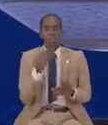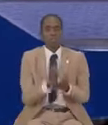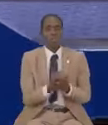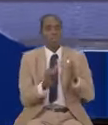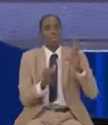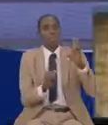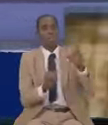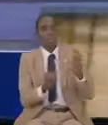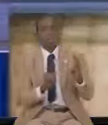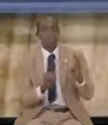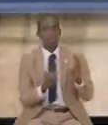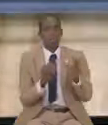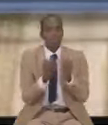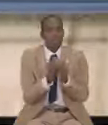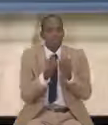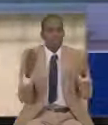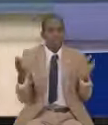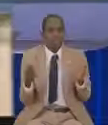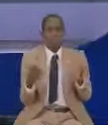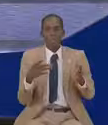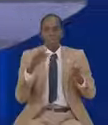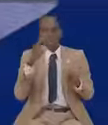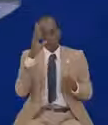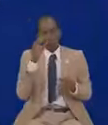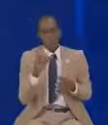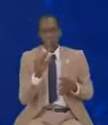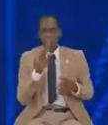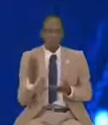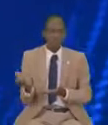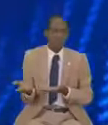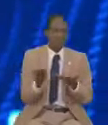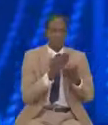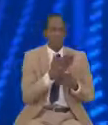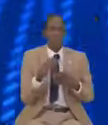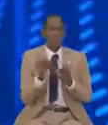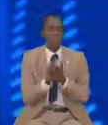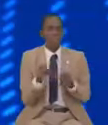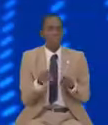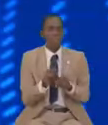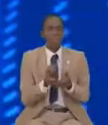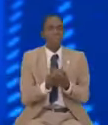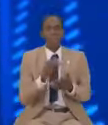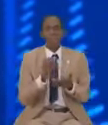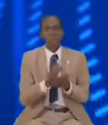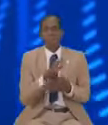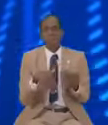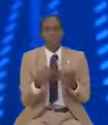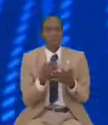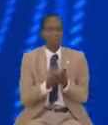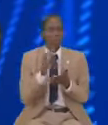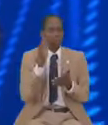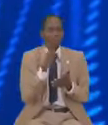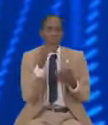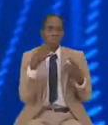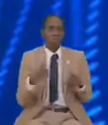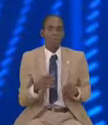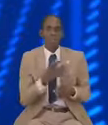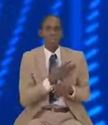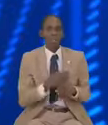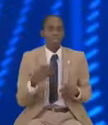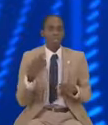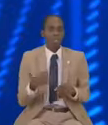sont déterminés sur ton peuple que sans qu'il soit emporté ces choses sont arrivées ça